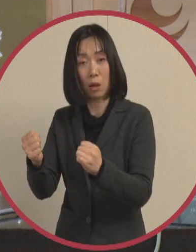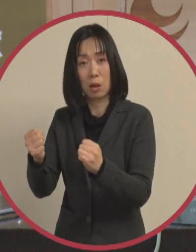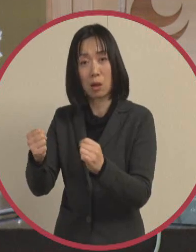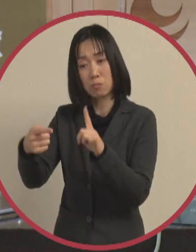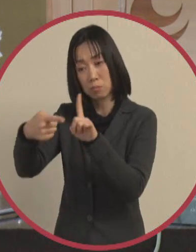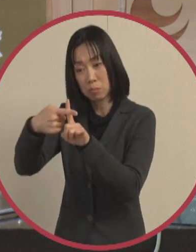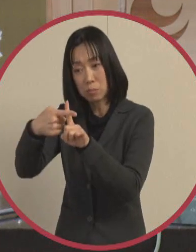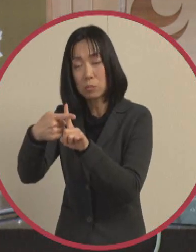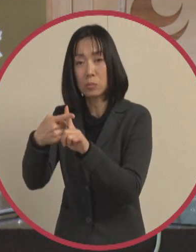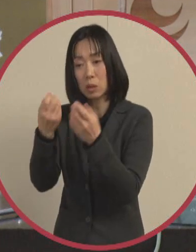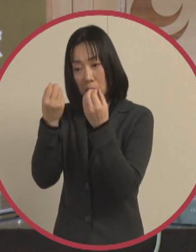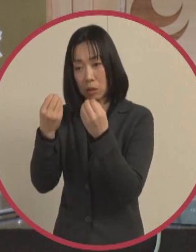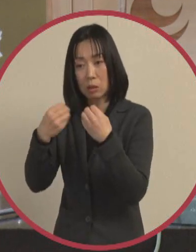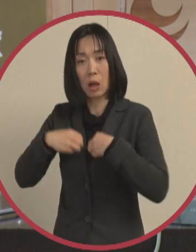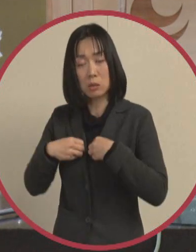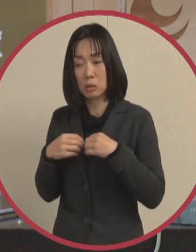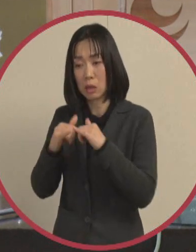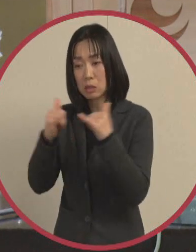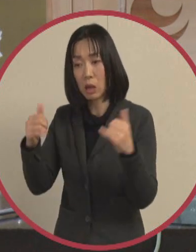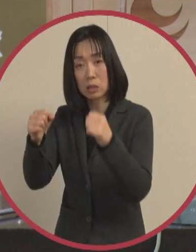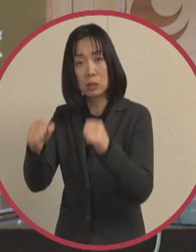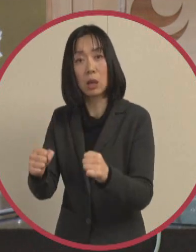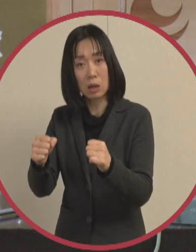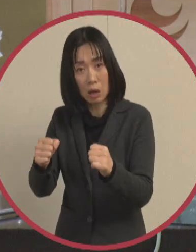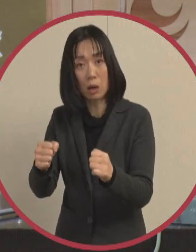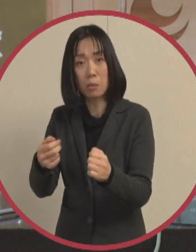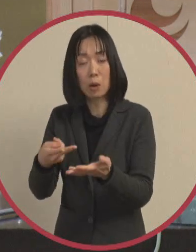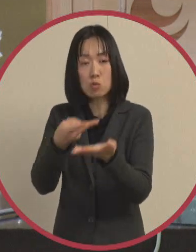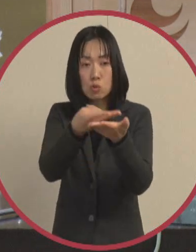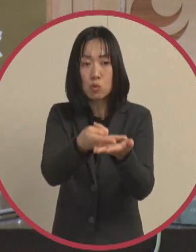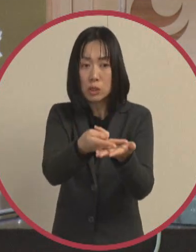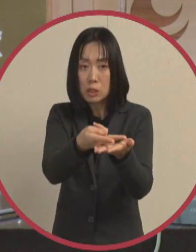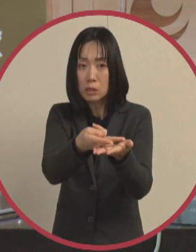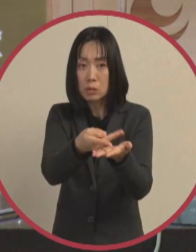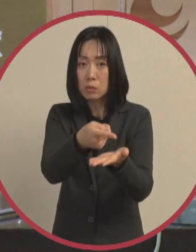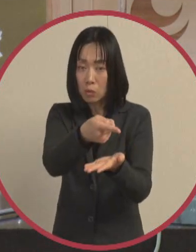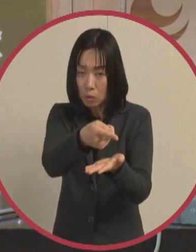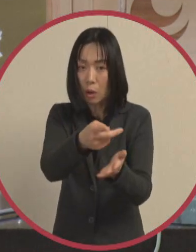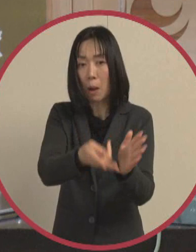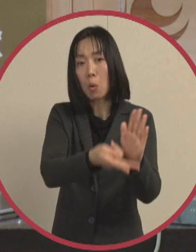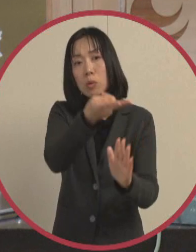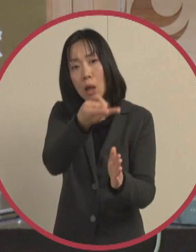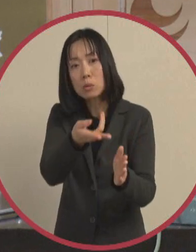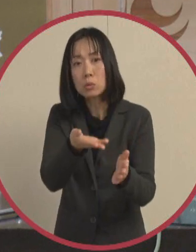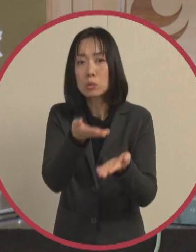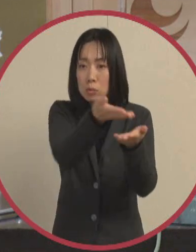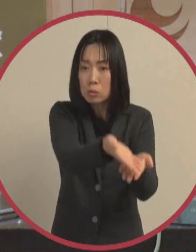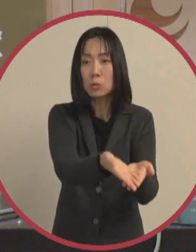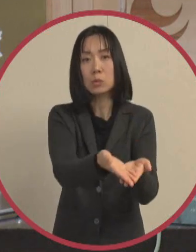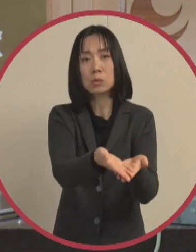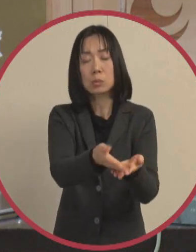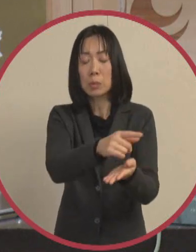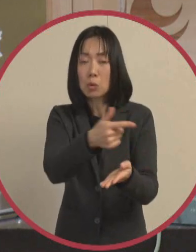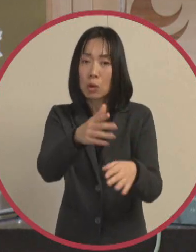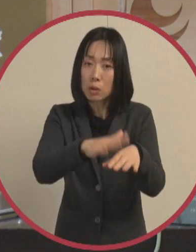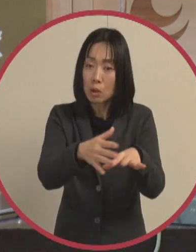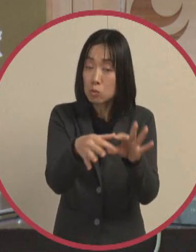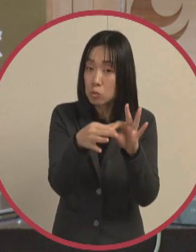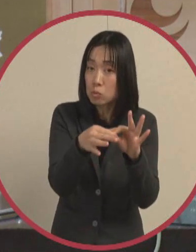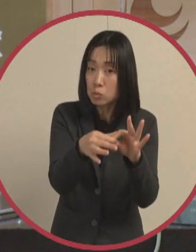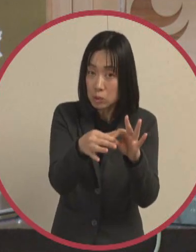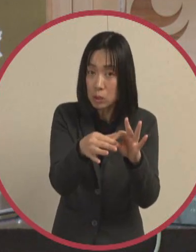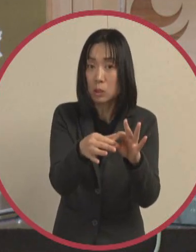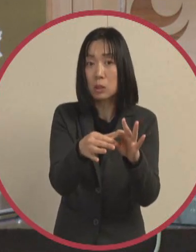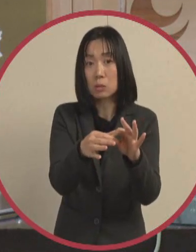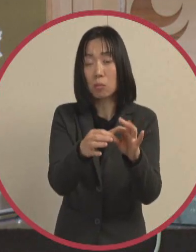まあ、入院というか、まあ、ほとんどがホテルになると思いますけど、そういった手続きだとか、まあ、そういったところはあの今回はですね、まあ、ちょっとあ